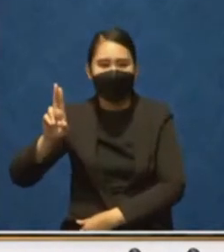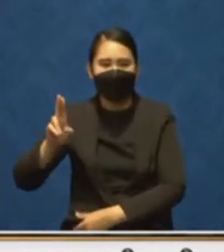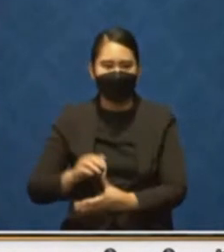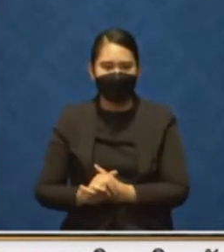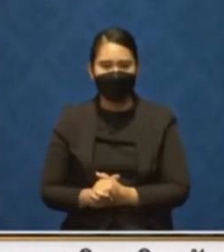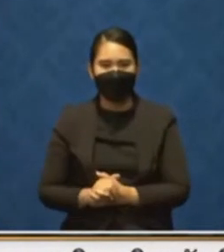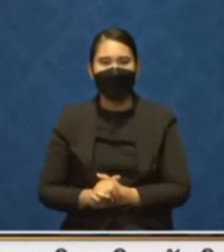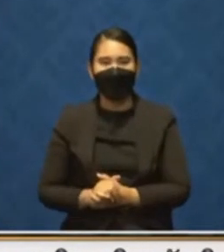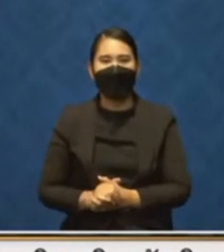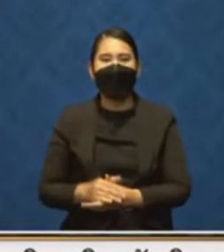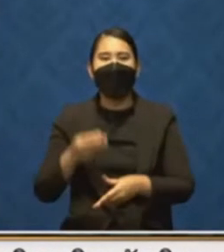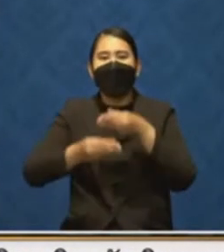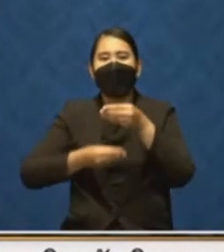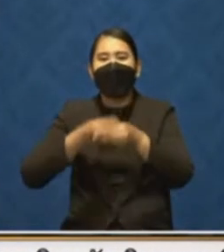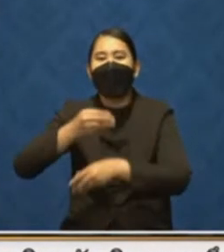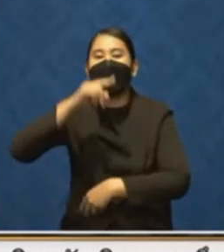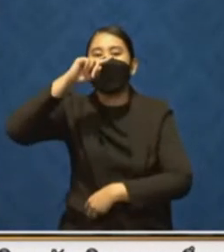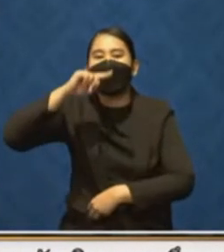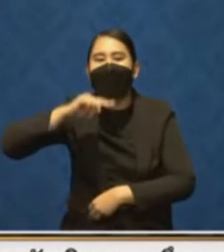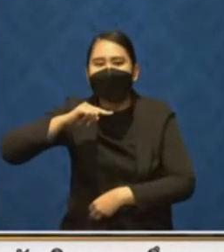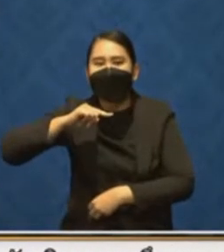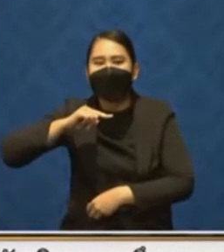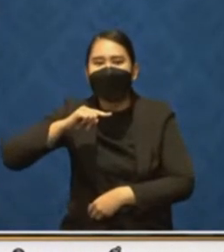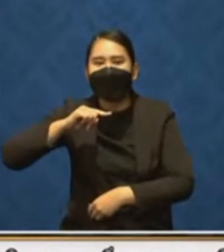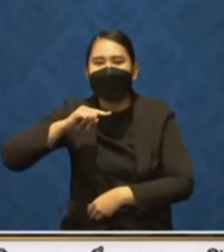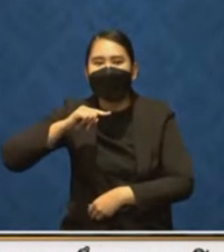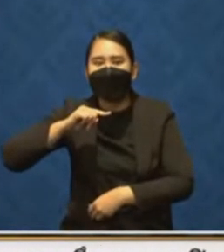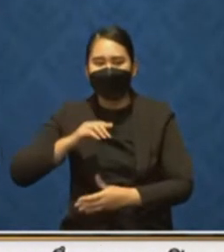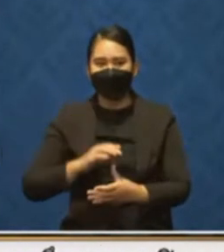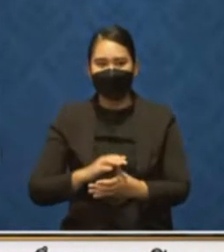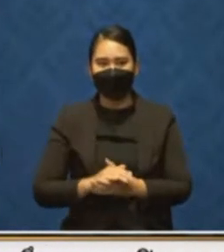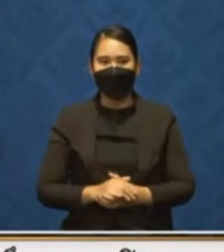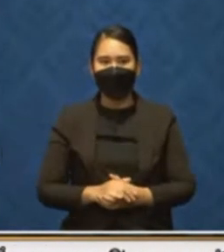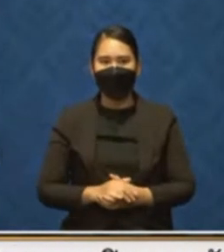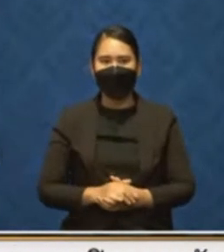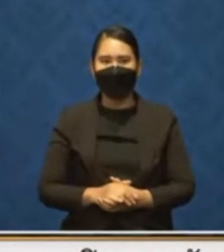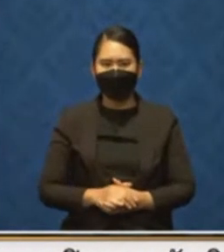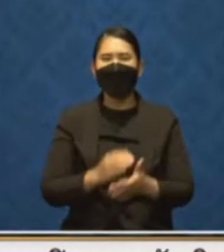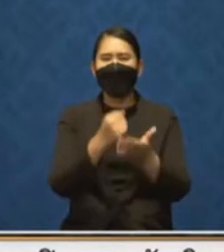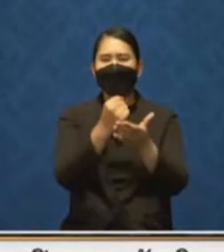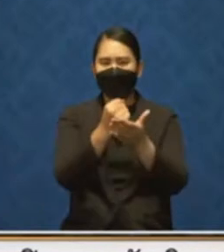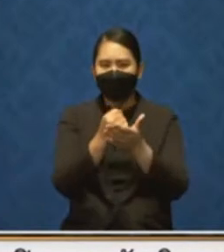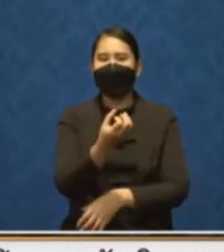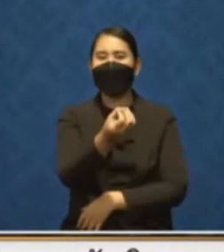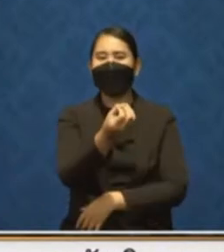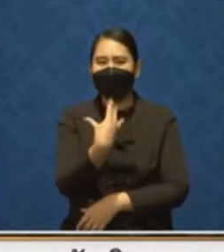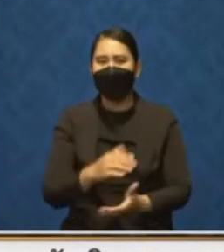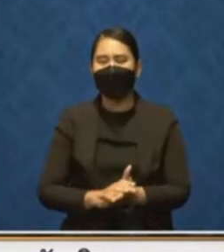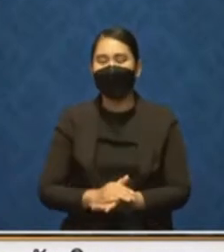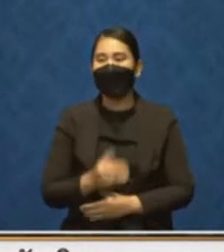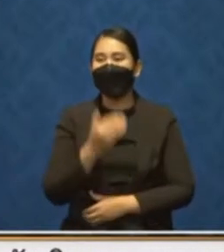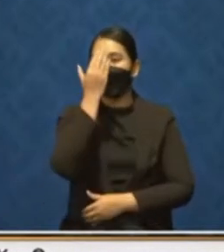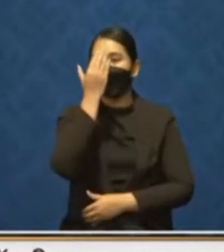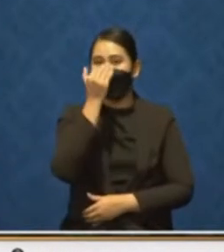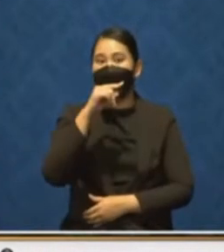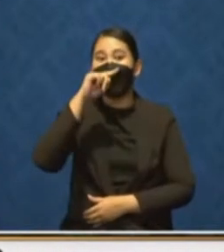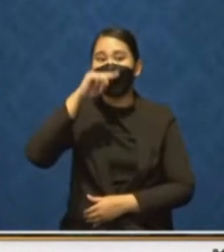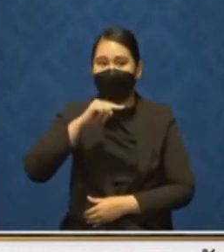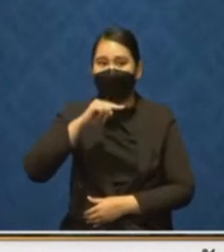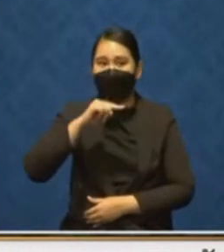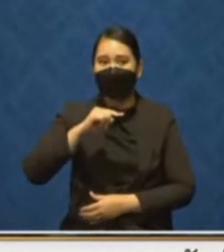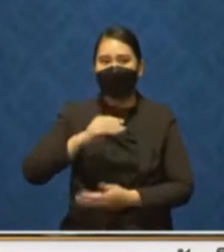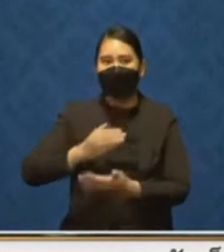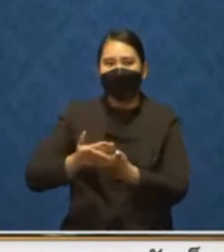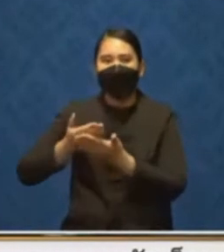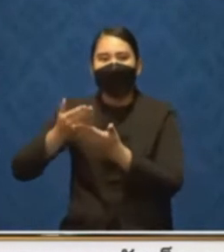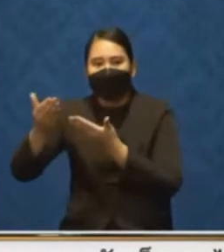มาขาย Thailandเนี่ยใครช่วยหาความจริงหน่อยครับว่าทำไมไทยจึงขอไปซื้อถึงแสง